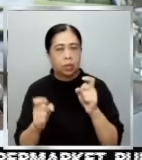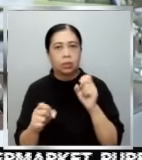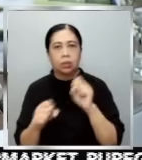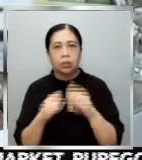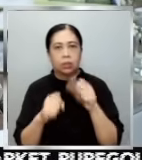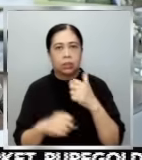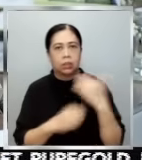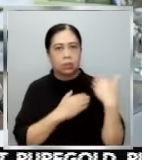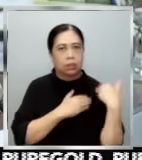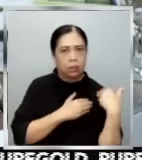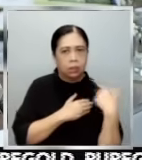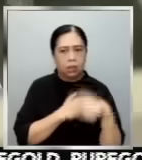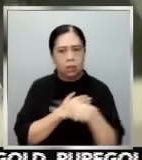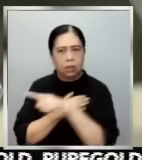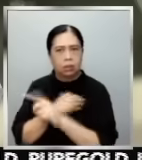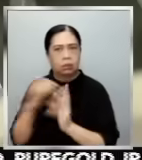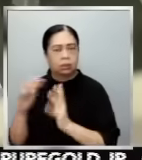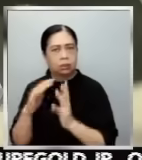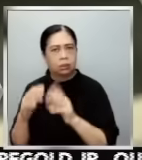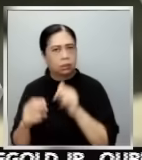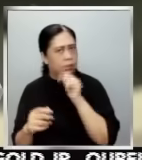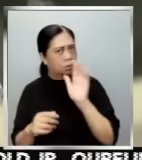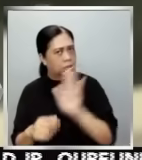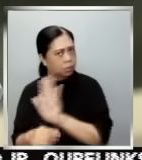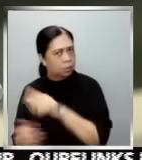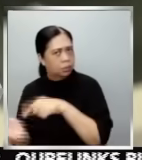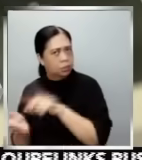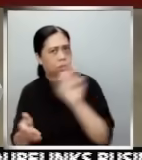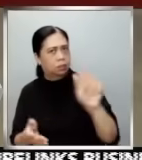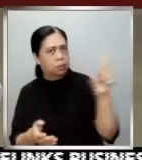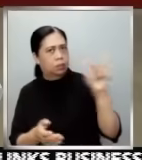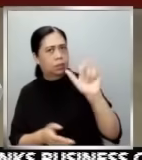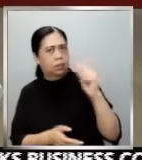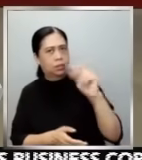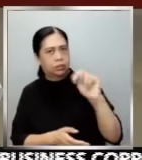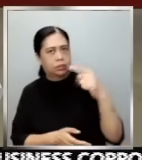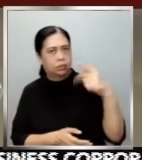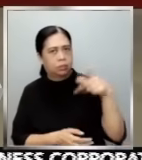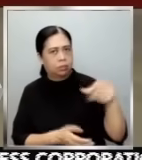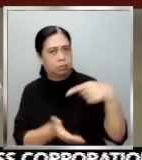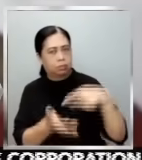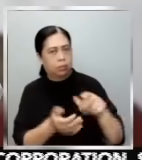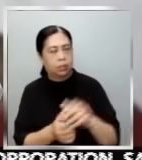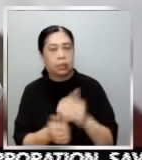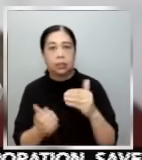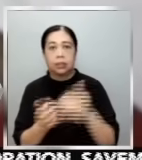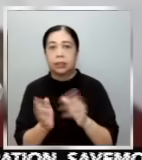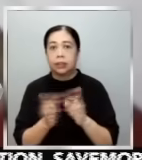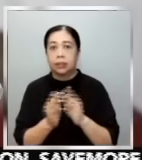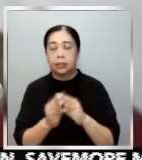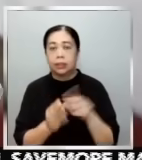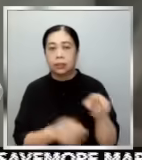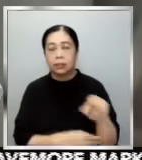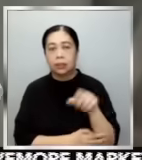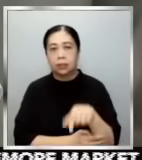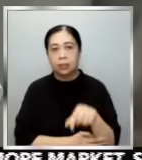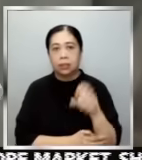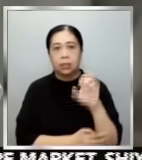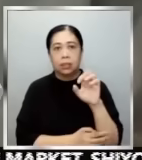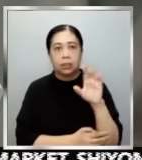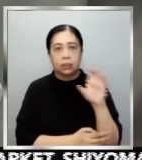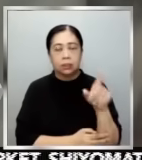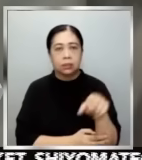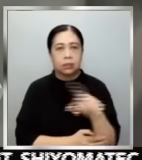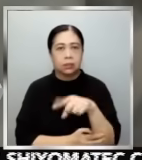ng consumers ang tax na hindi naman dapat nila binabayaran hiniling niya sa nakaraang public hearing sa energy regulatory Commission na bawiin ang